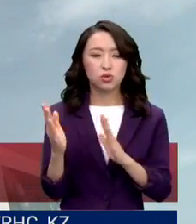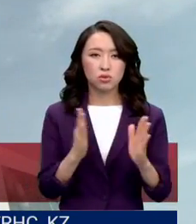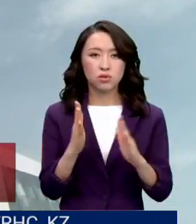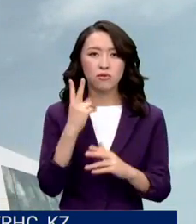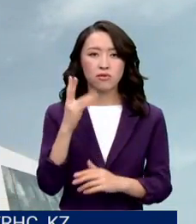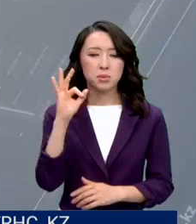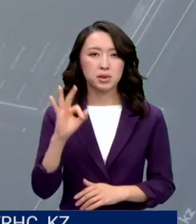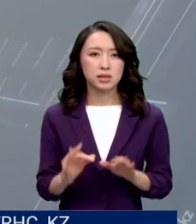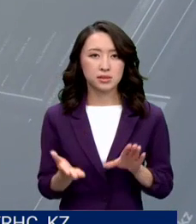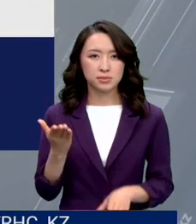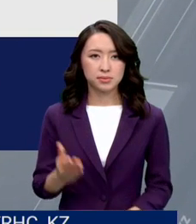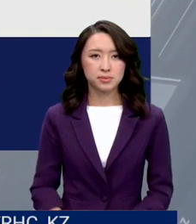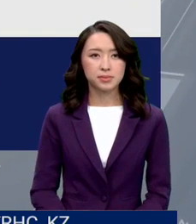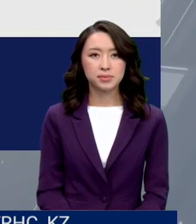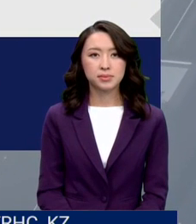в 2%.